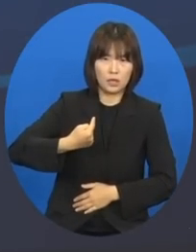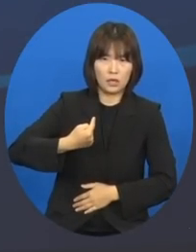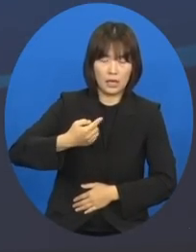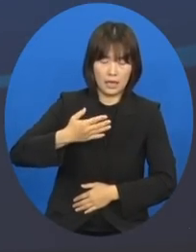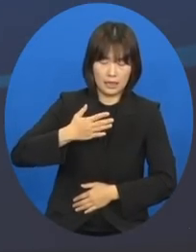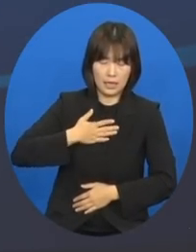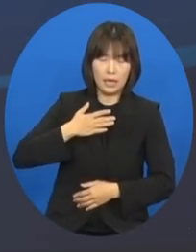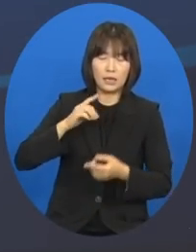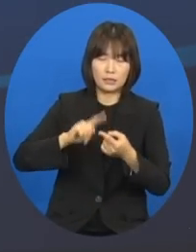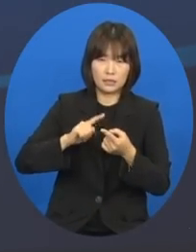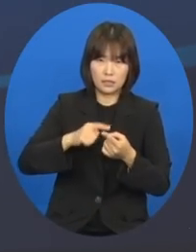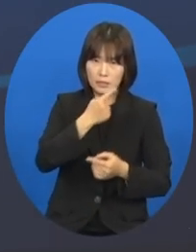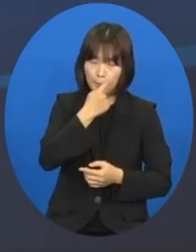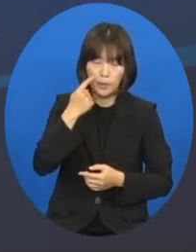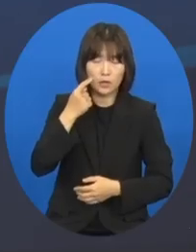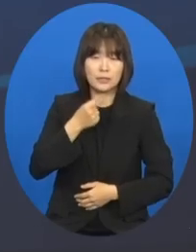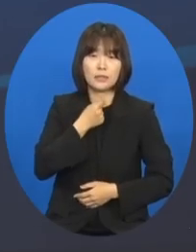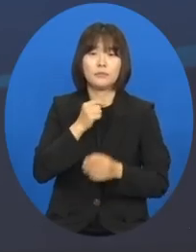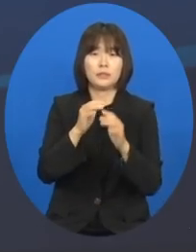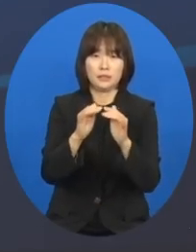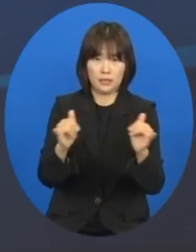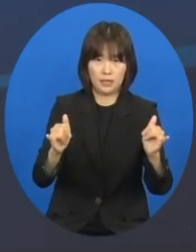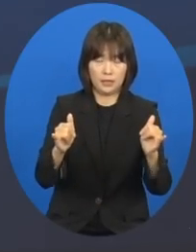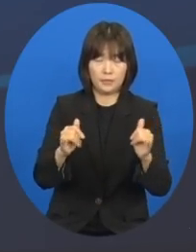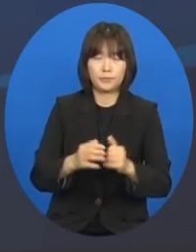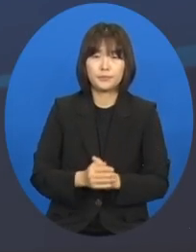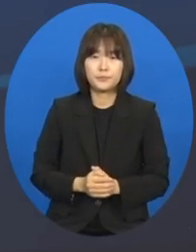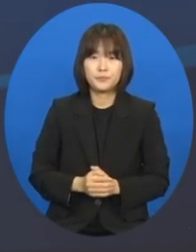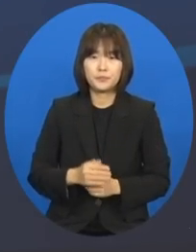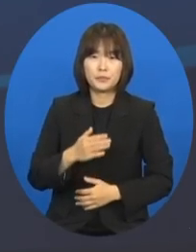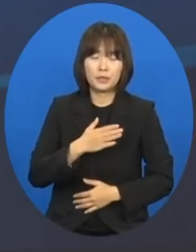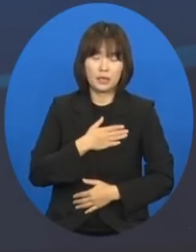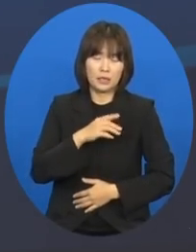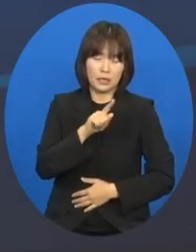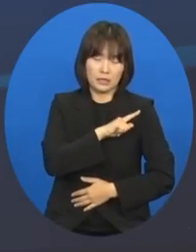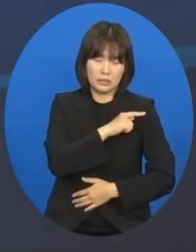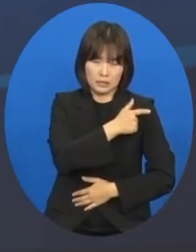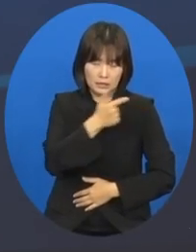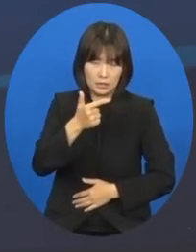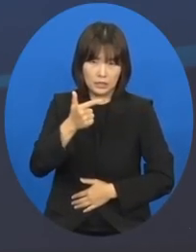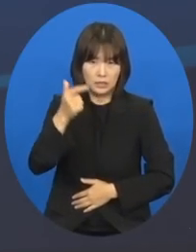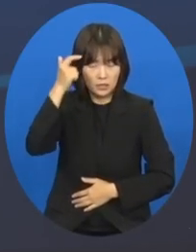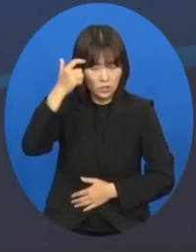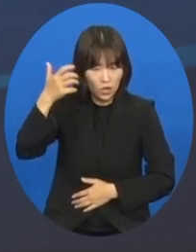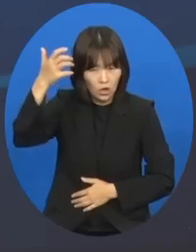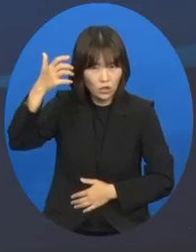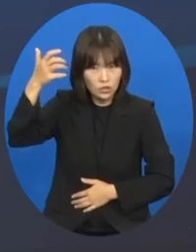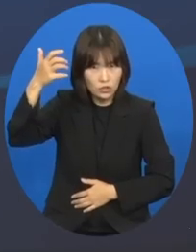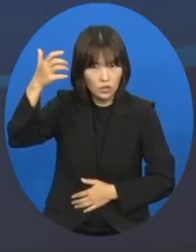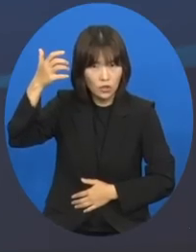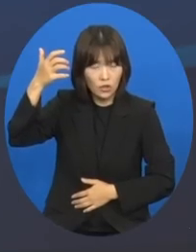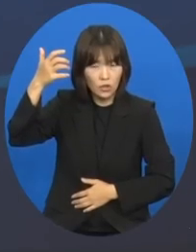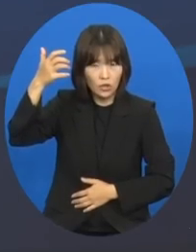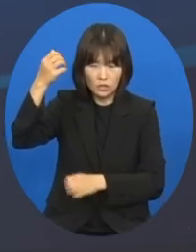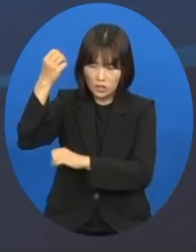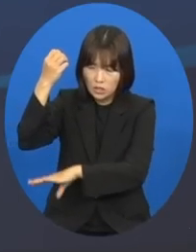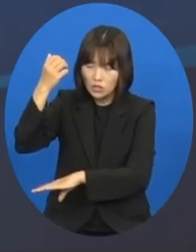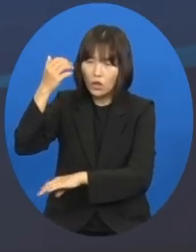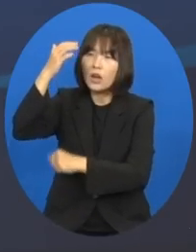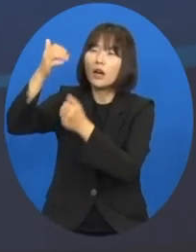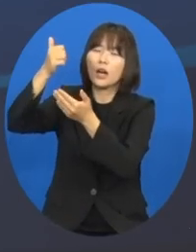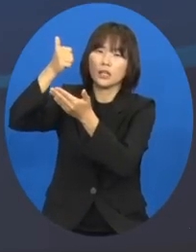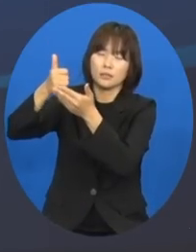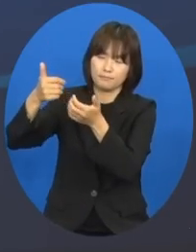사람들 또 나의 가장 큰 영적인 근원이 되시는 하나님의 품을 떠나서 내가 세상에서